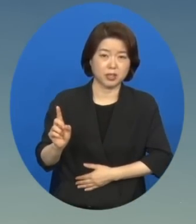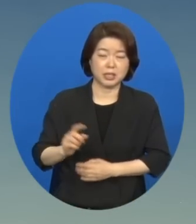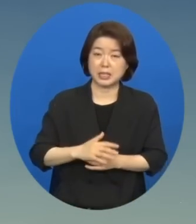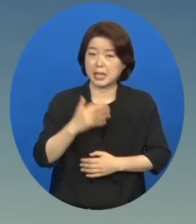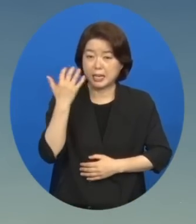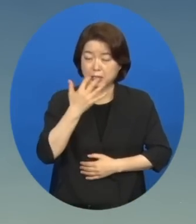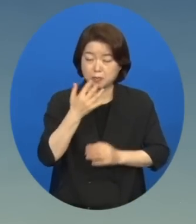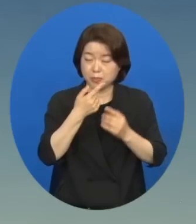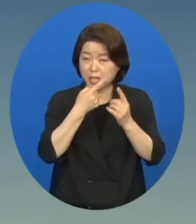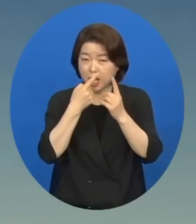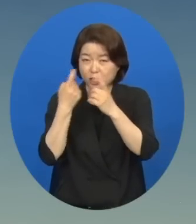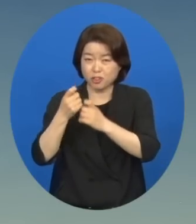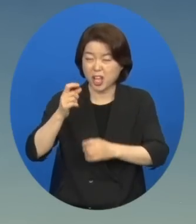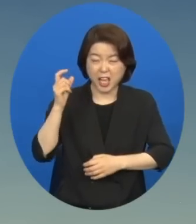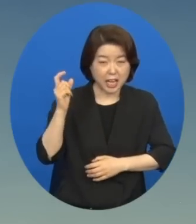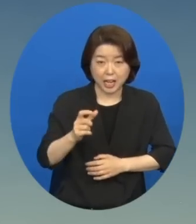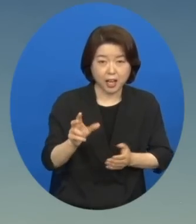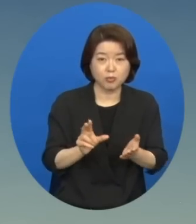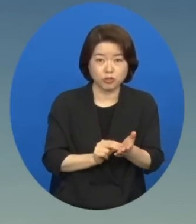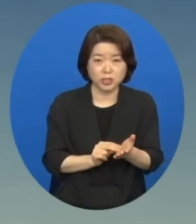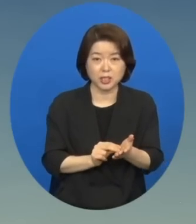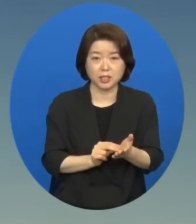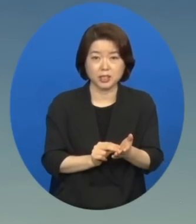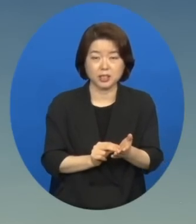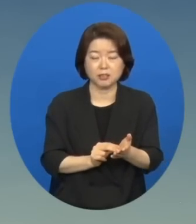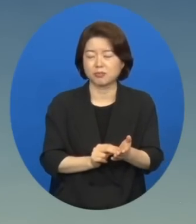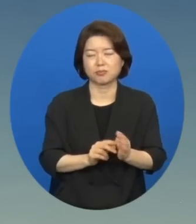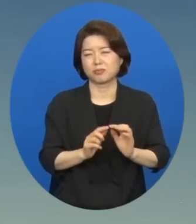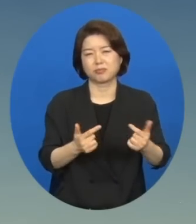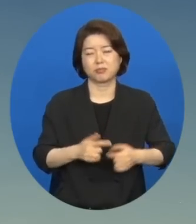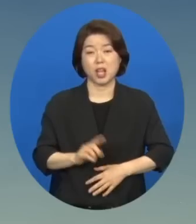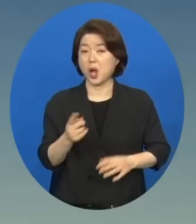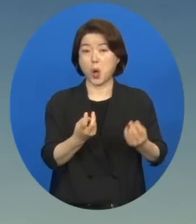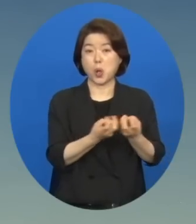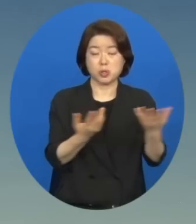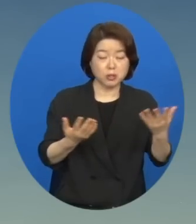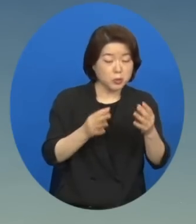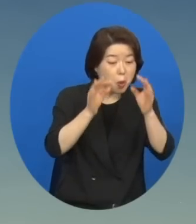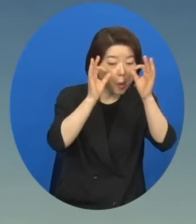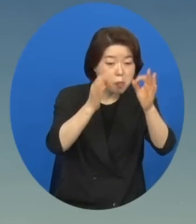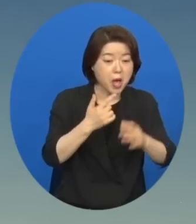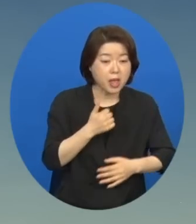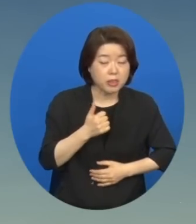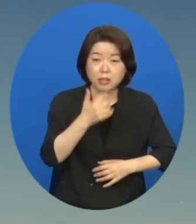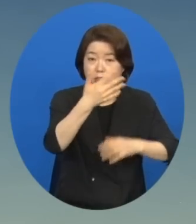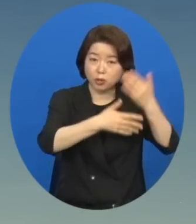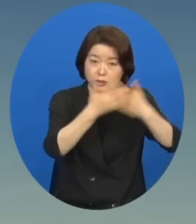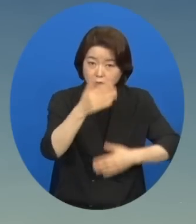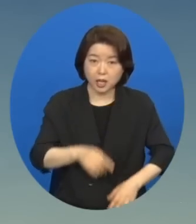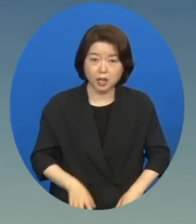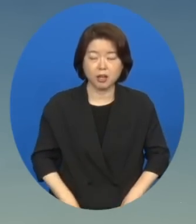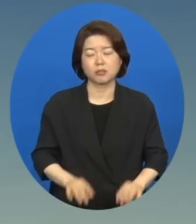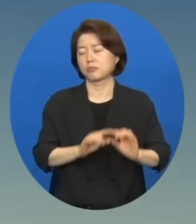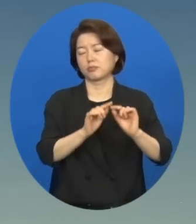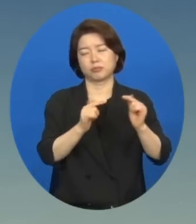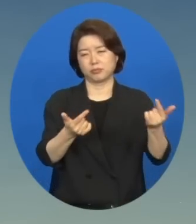음란의 유혹이 너무 강한 게 문제였나요? 어쩔 수 없이 볼 수밖에 없는 건가요? 그게